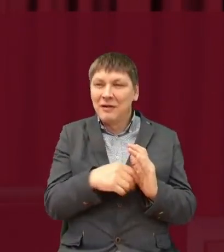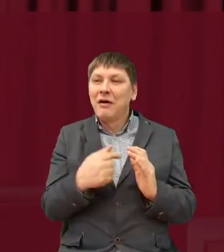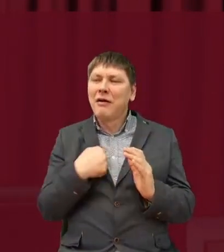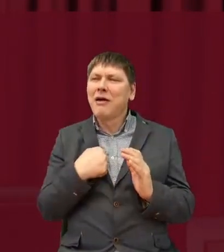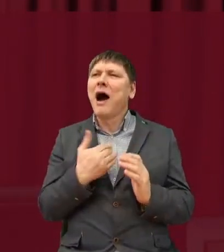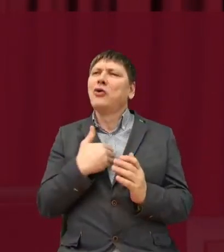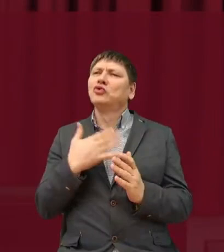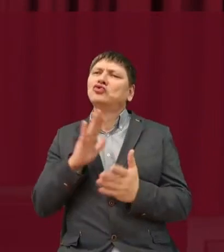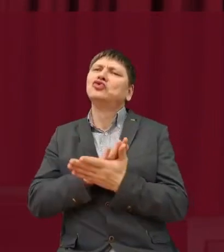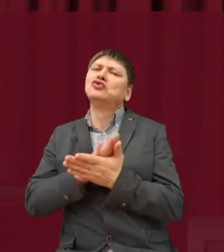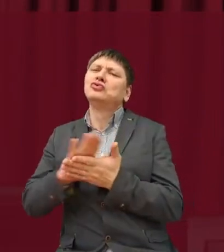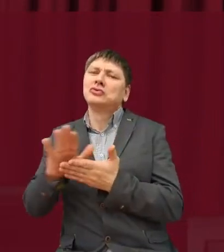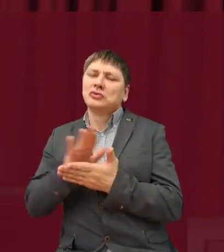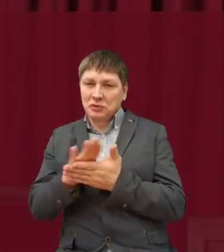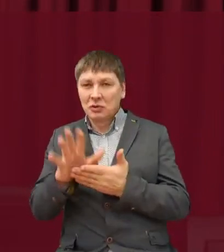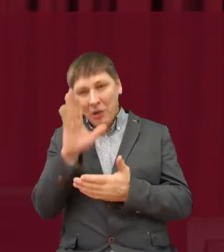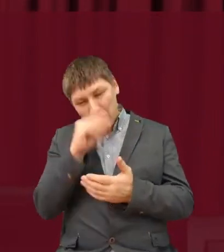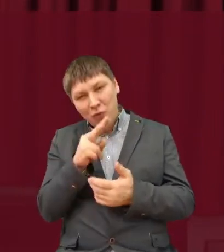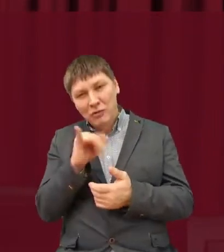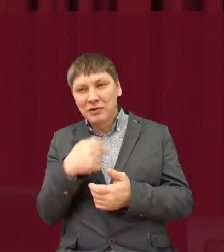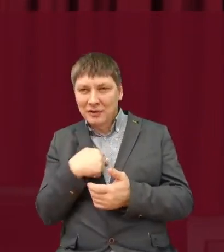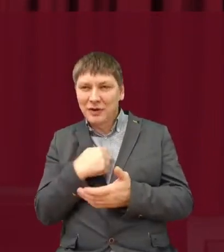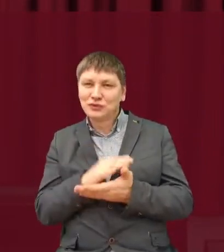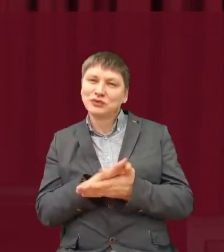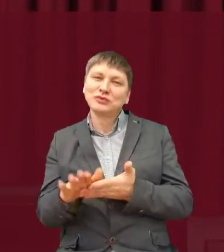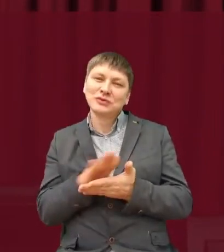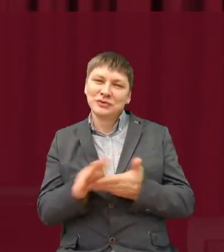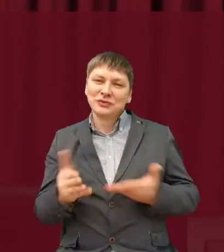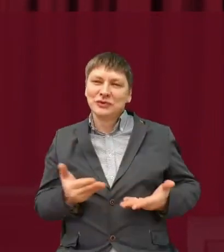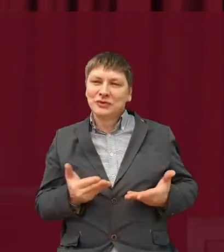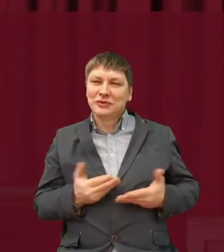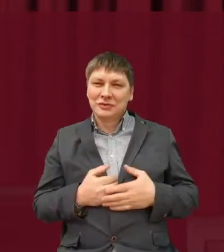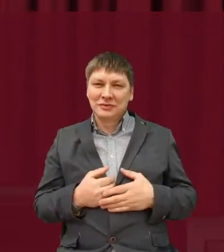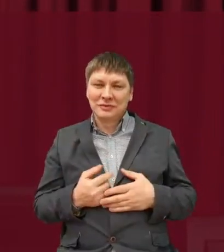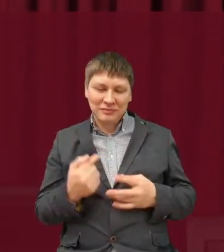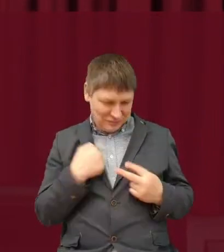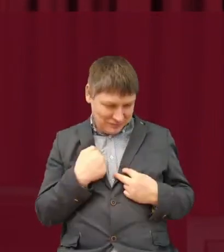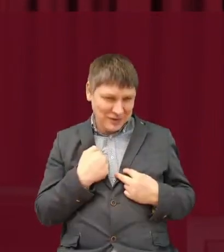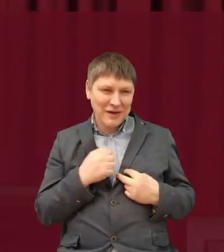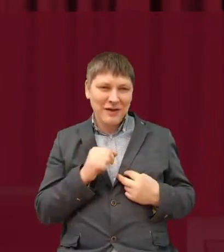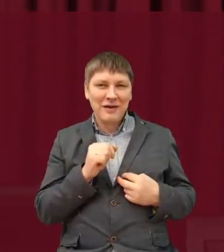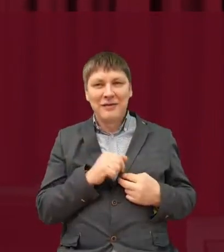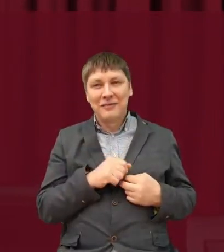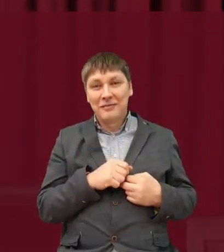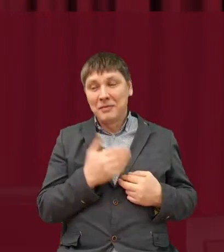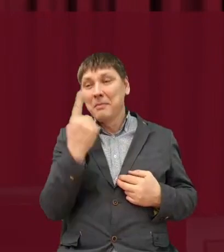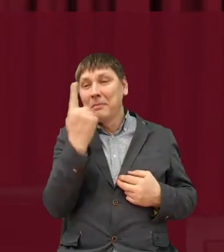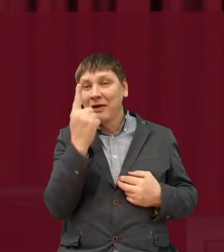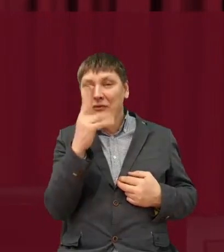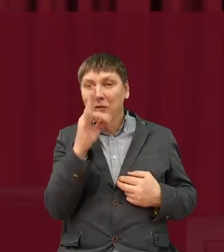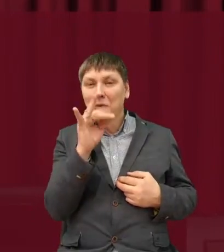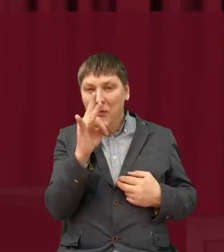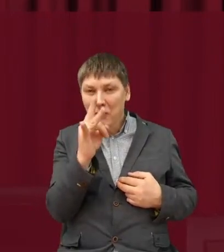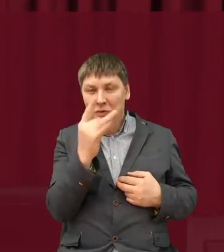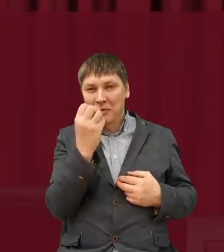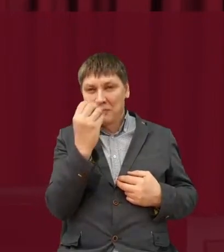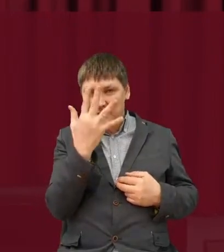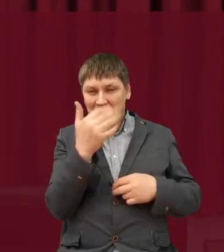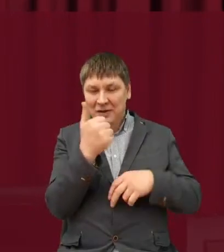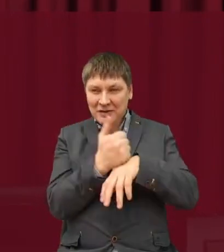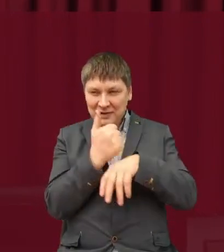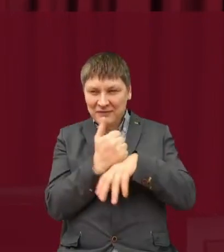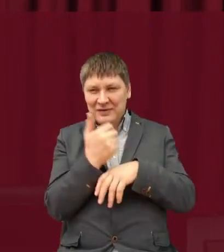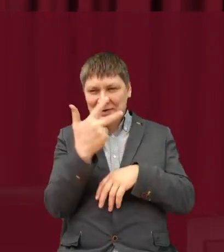они общаться на их уровня использовать может быть их лексикон а первая коринфянам 15 глава